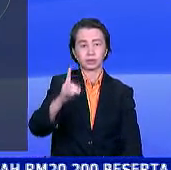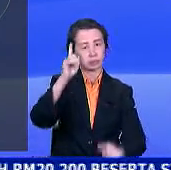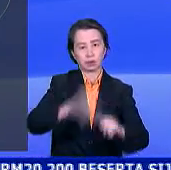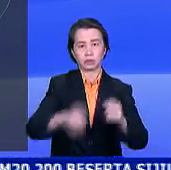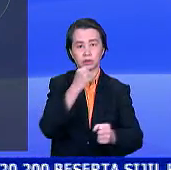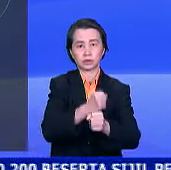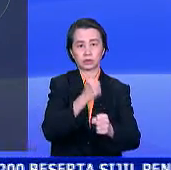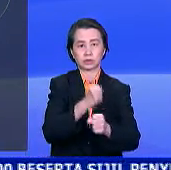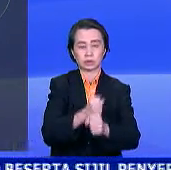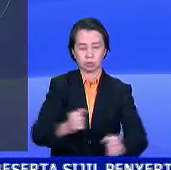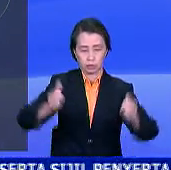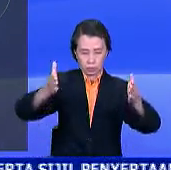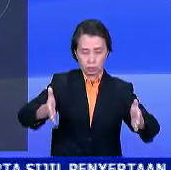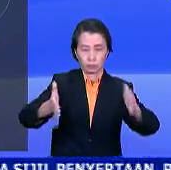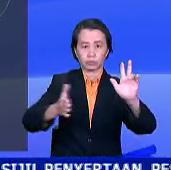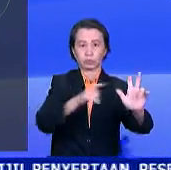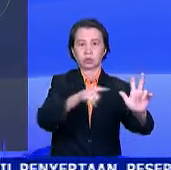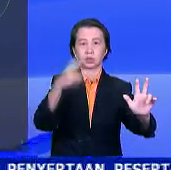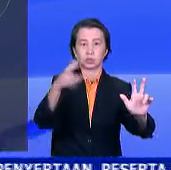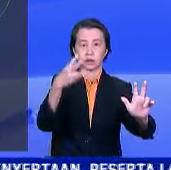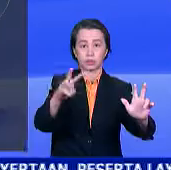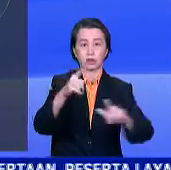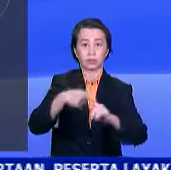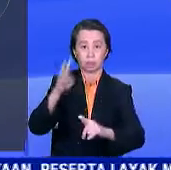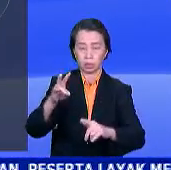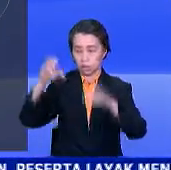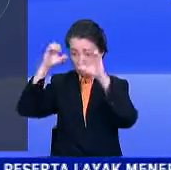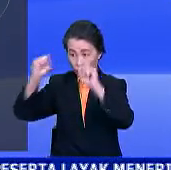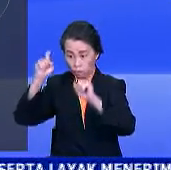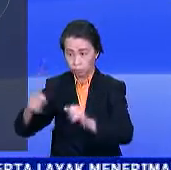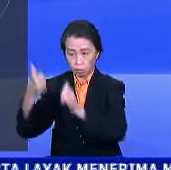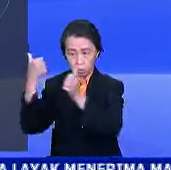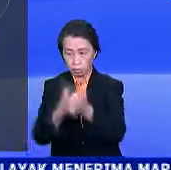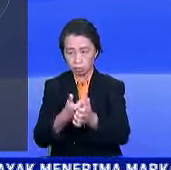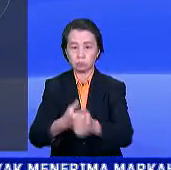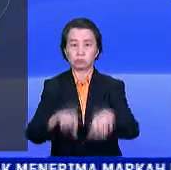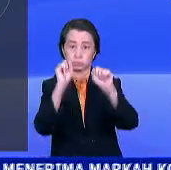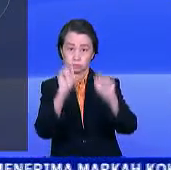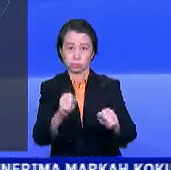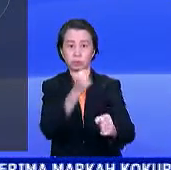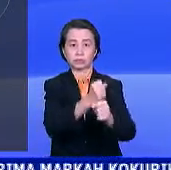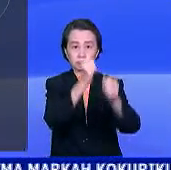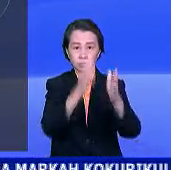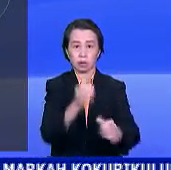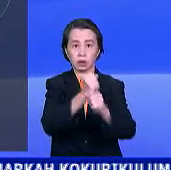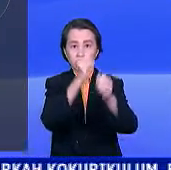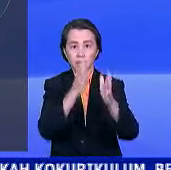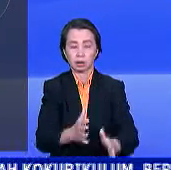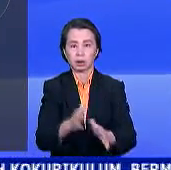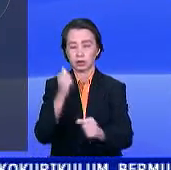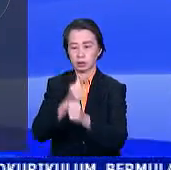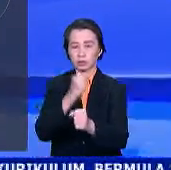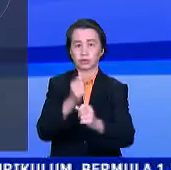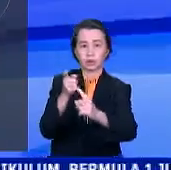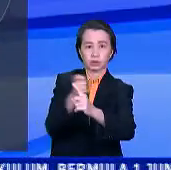bekerja sepanjang tempoh PKPD. Majikan dikehendaki mematuhi perintah ini dan membenarkan pekerja-pekerja bekerja